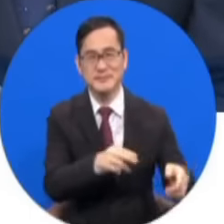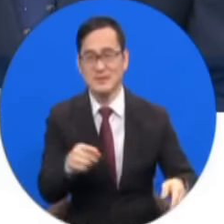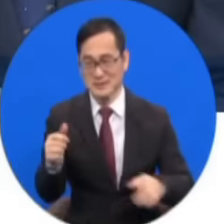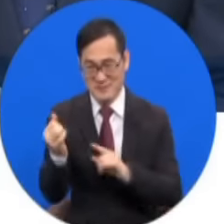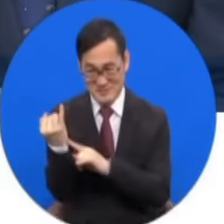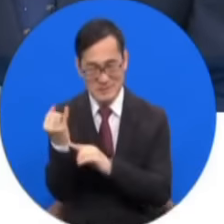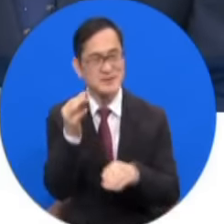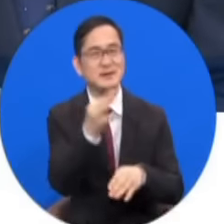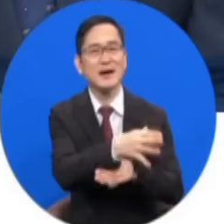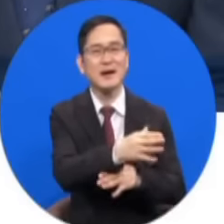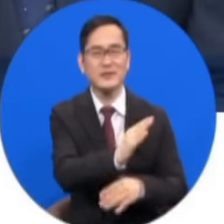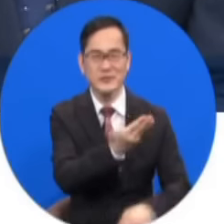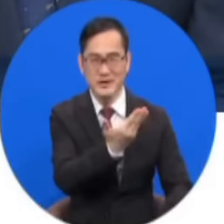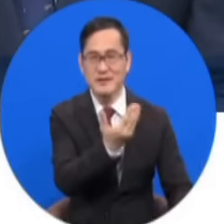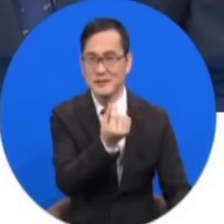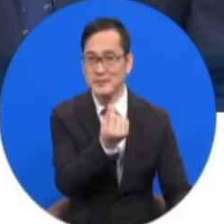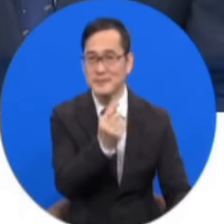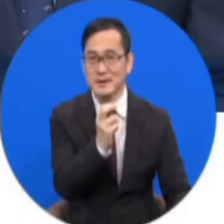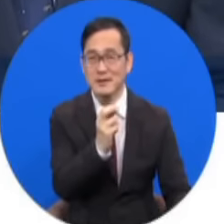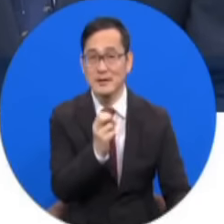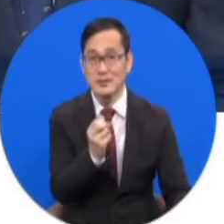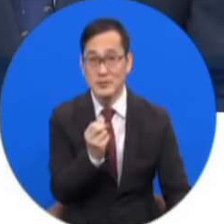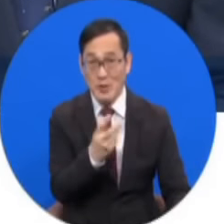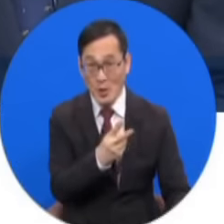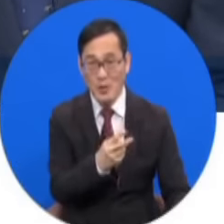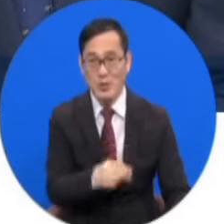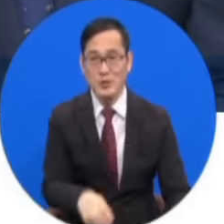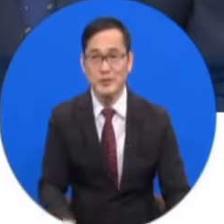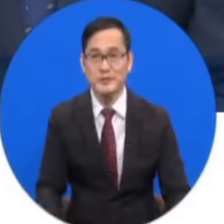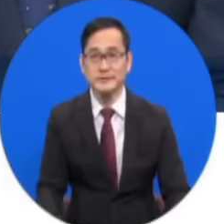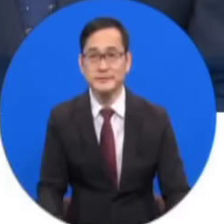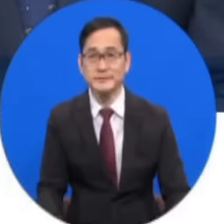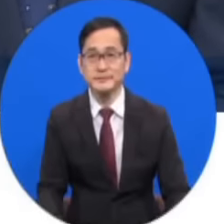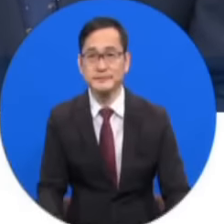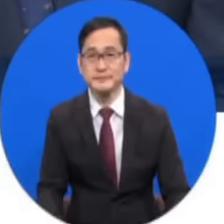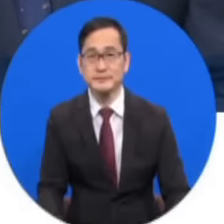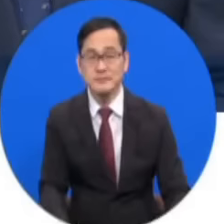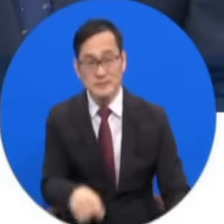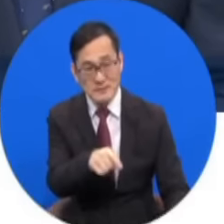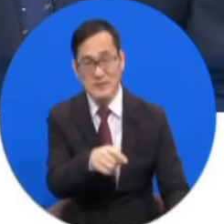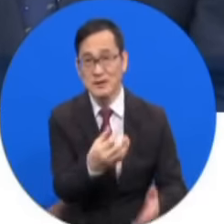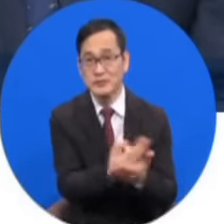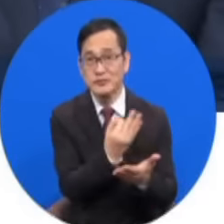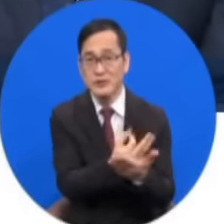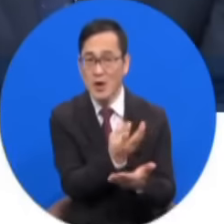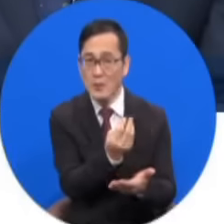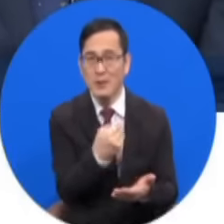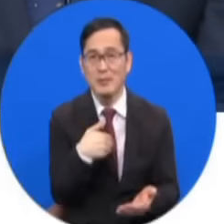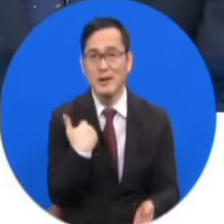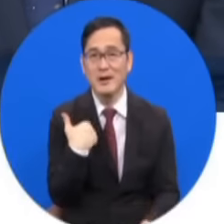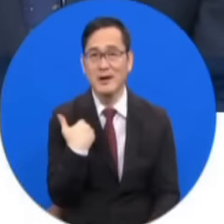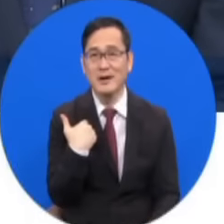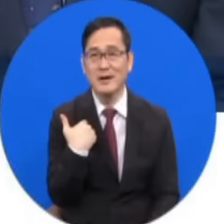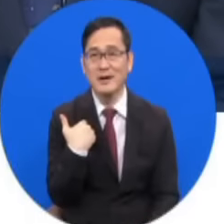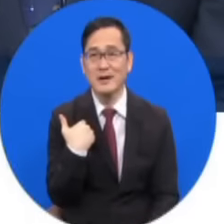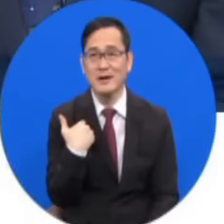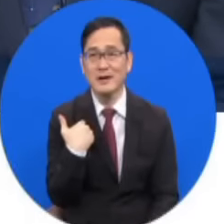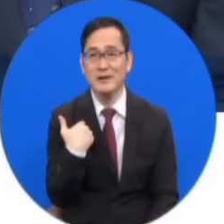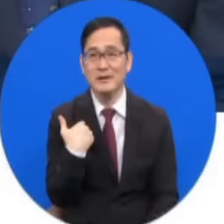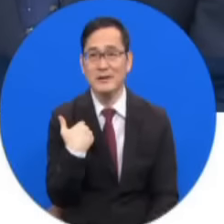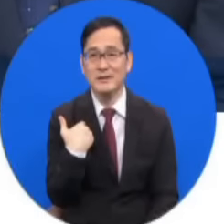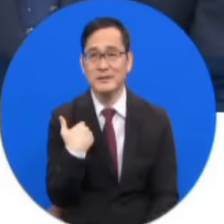세 세금체납 이렇게 뭐 어든 영업 수익이 있었으니까 근데 실제 수익이 얼마나 되는지를 모르겠습니다 아까이 자료